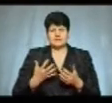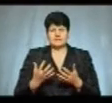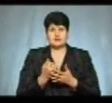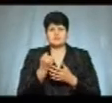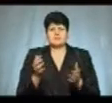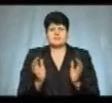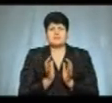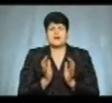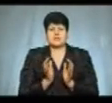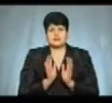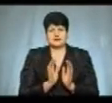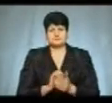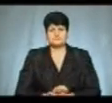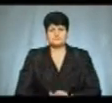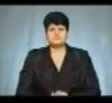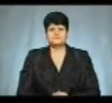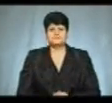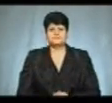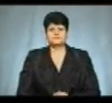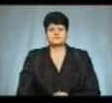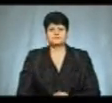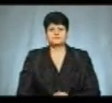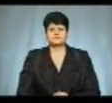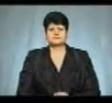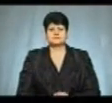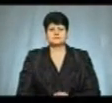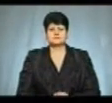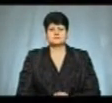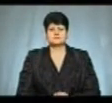зберегти. Богдан Буденчук, Анатолій Ісаченко, новини.